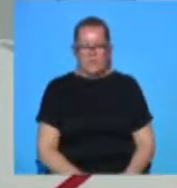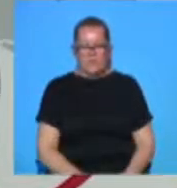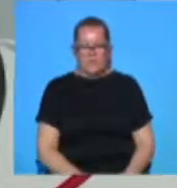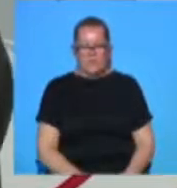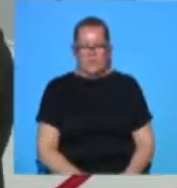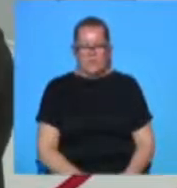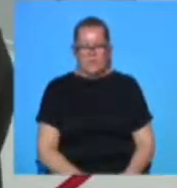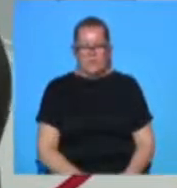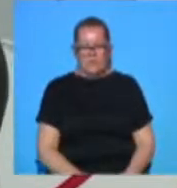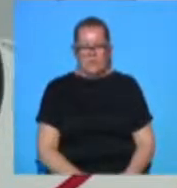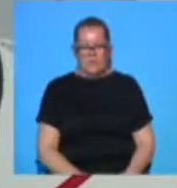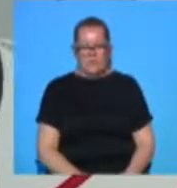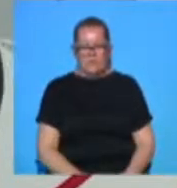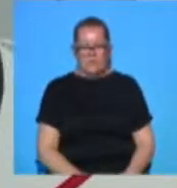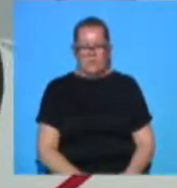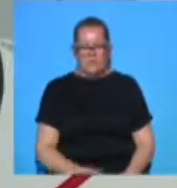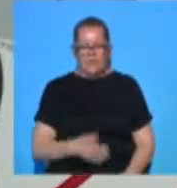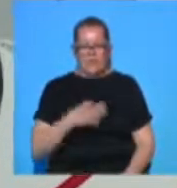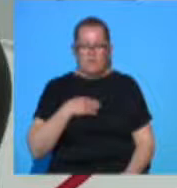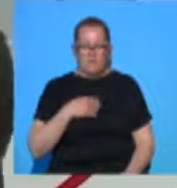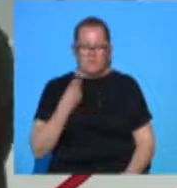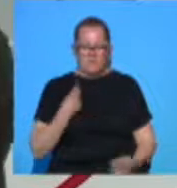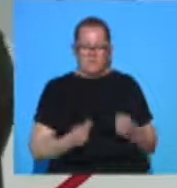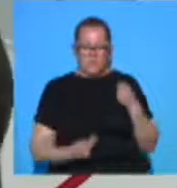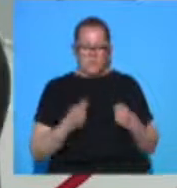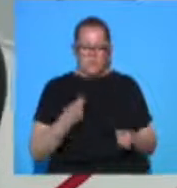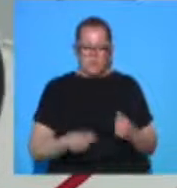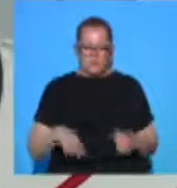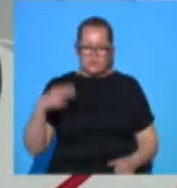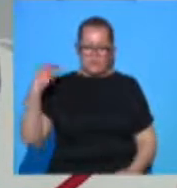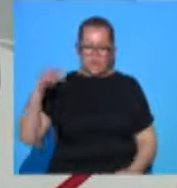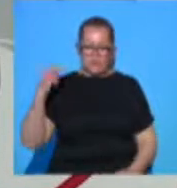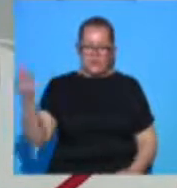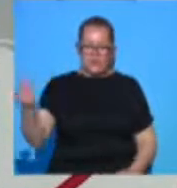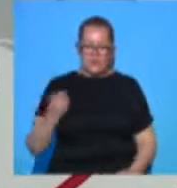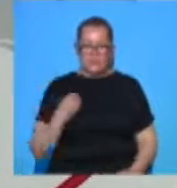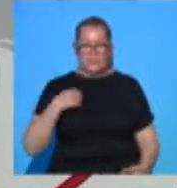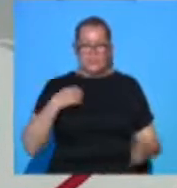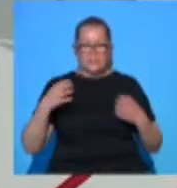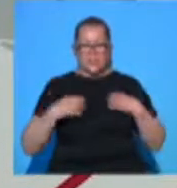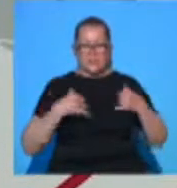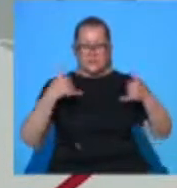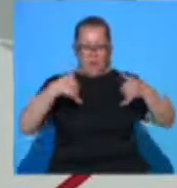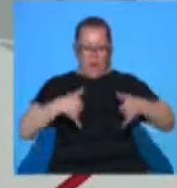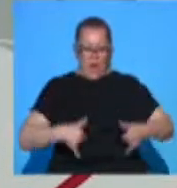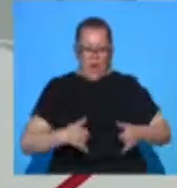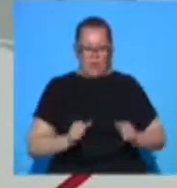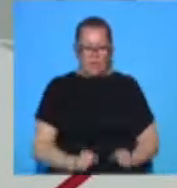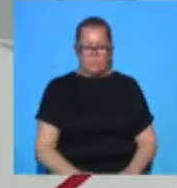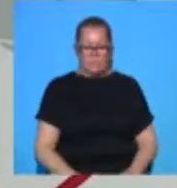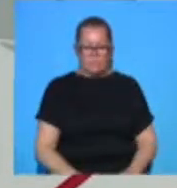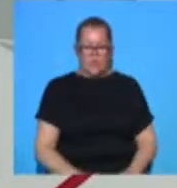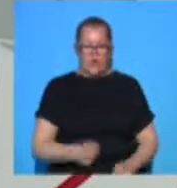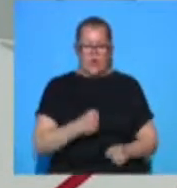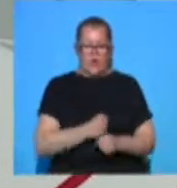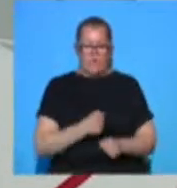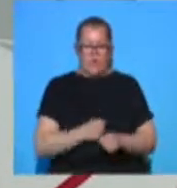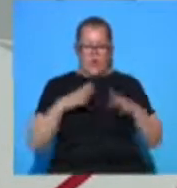din incinta Teatrului Național, au mai fost și altele, dar minore, o pătrundere